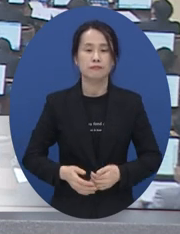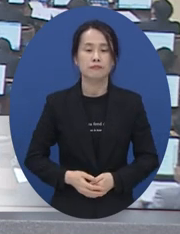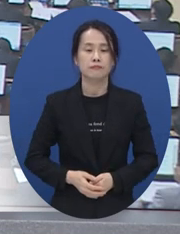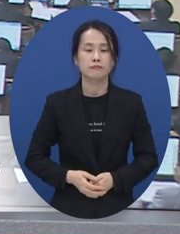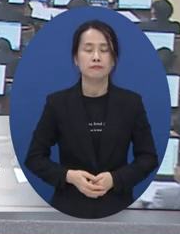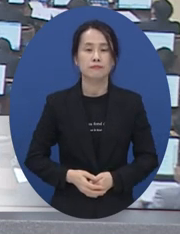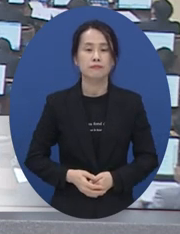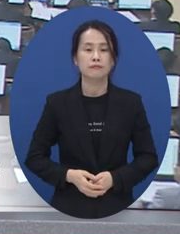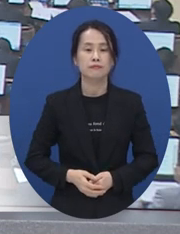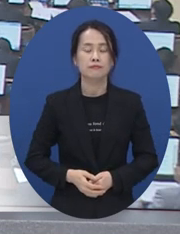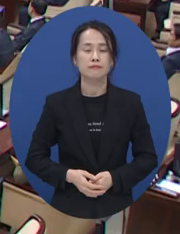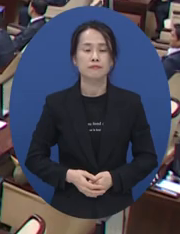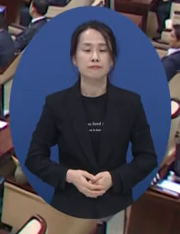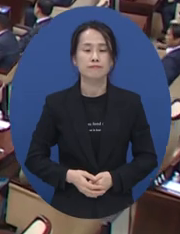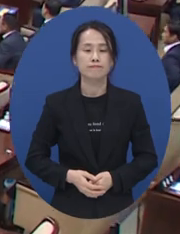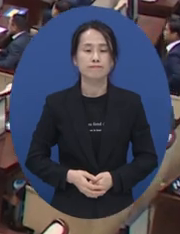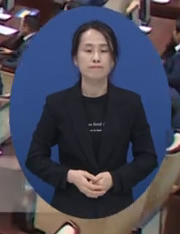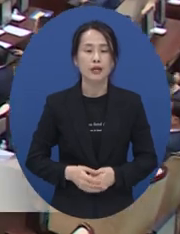한선지 기자입니다.